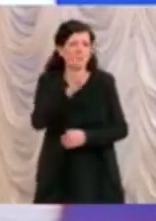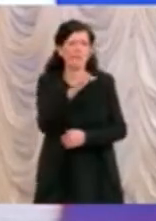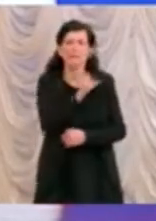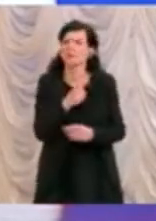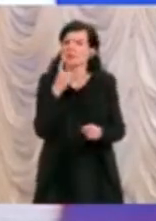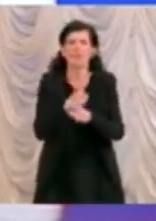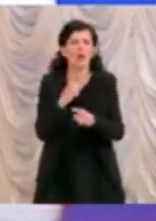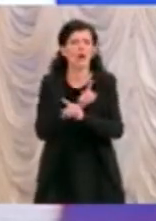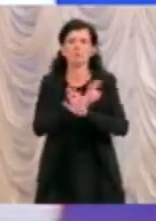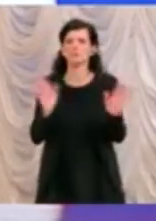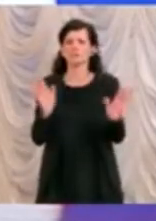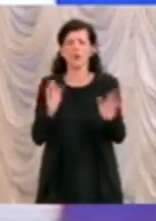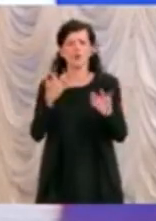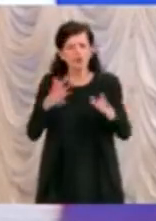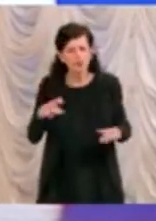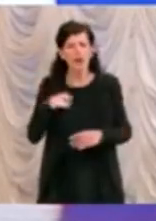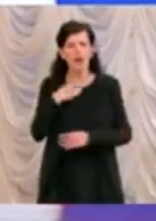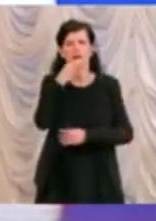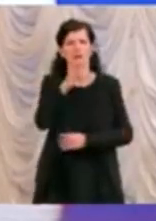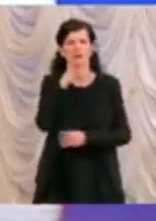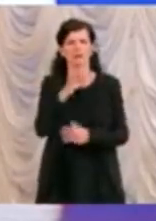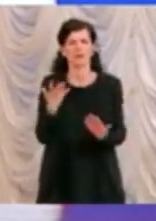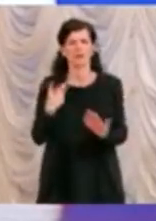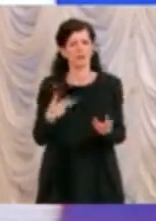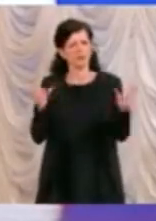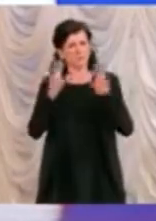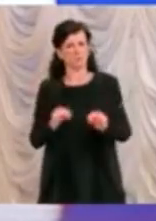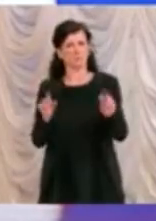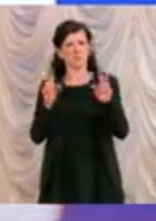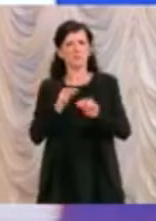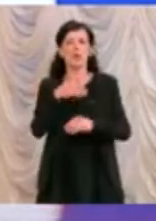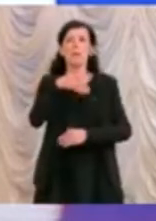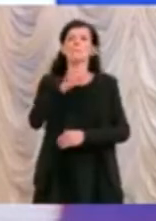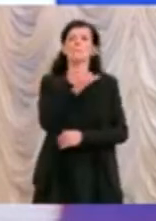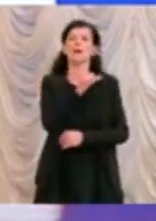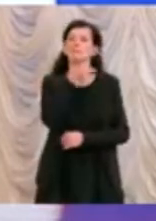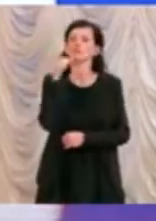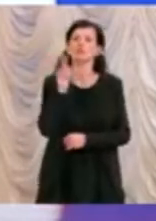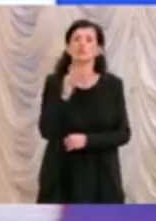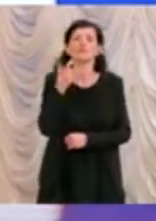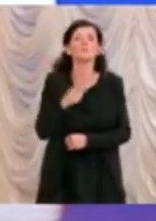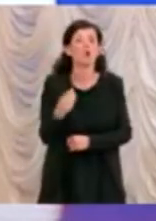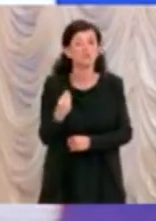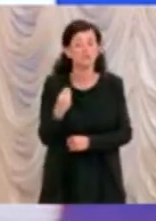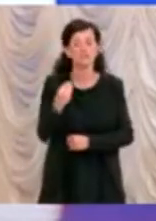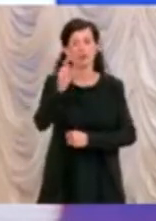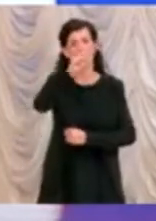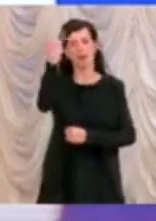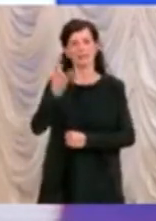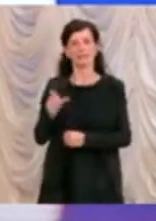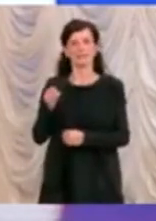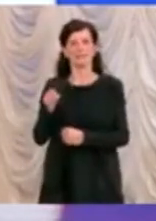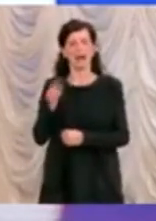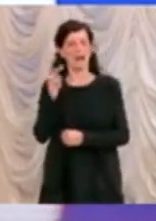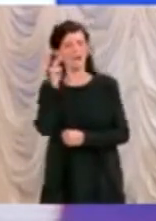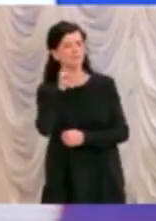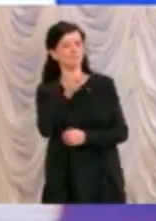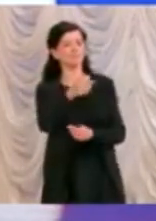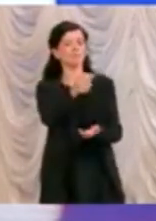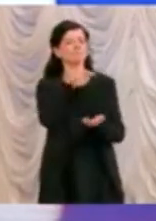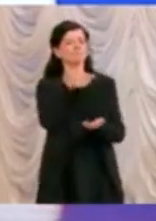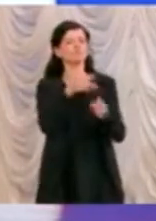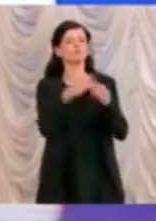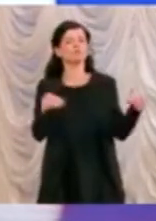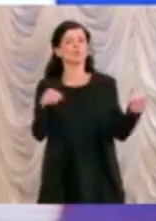dichiarato l'ho detto più volte perché non ha bisogno del mes perché l'italia ritiene il mes uno strumento